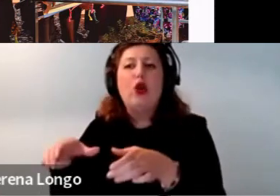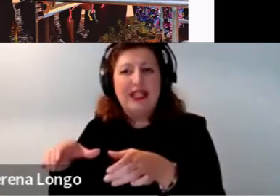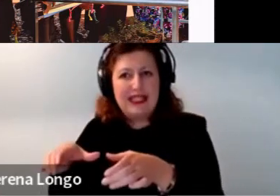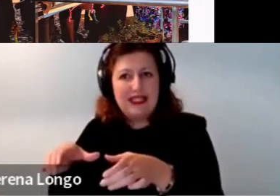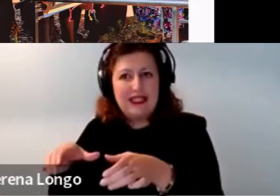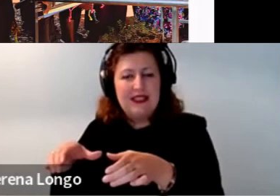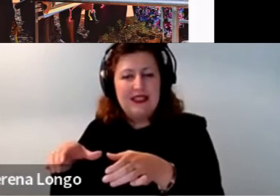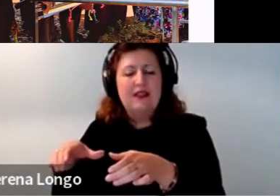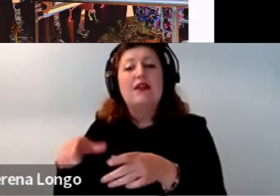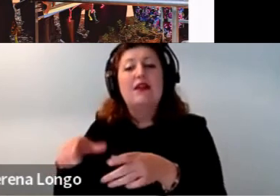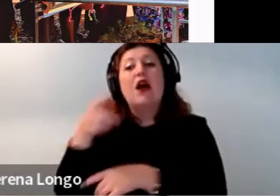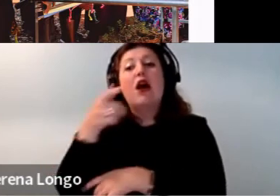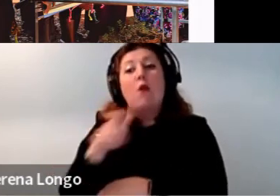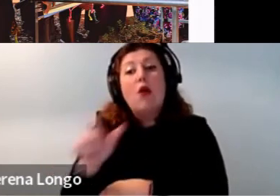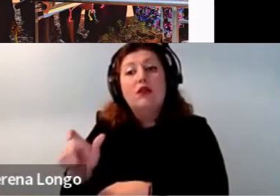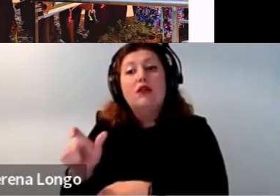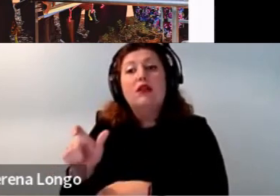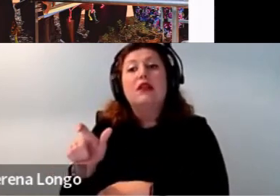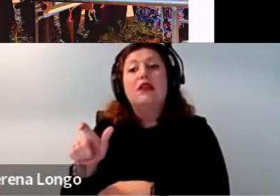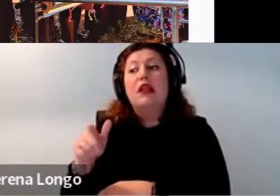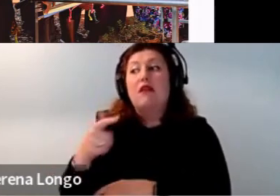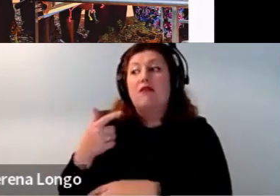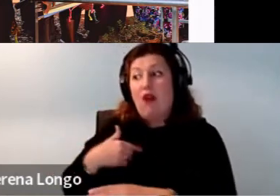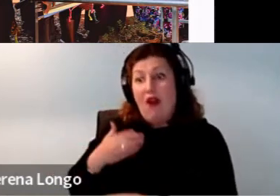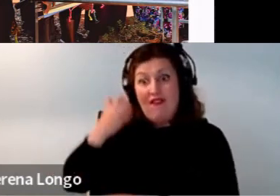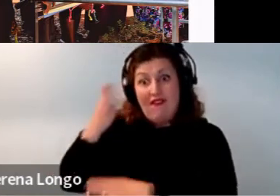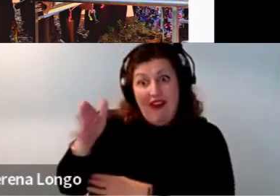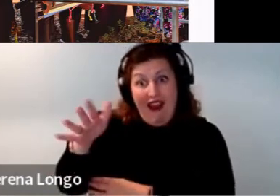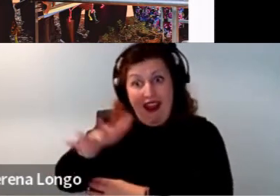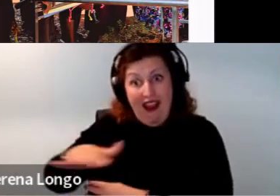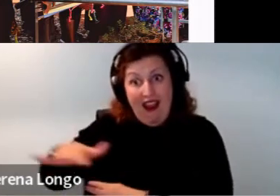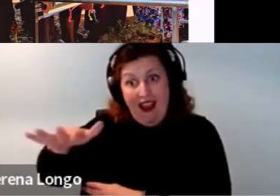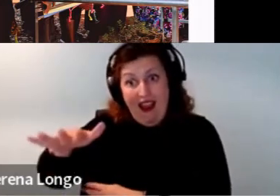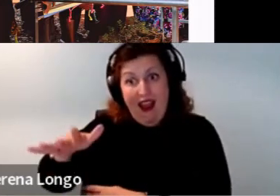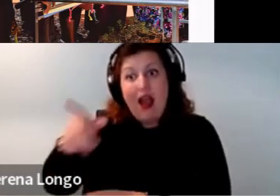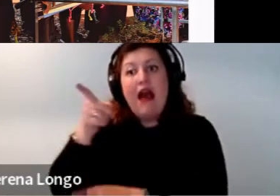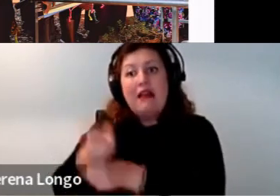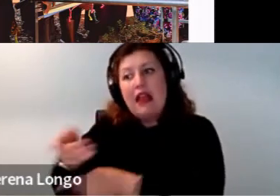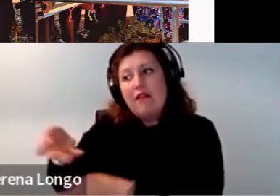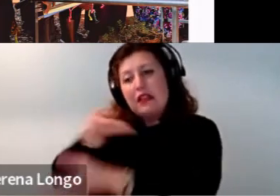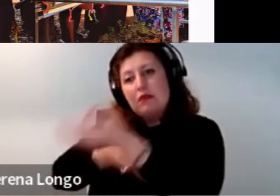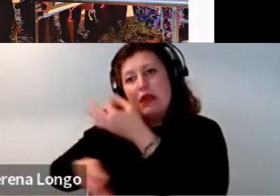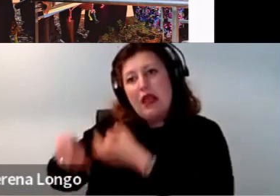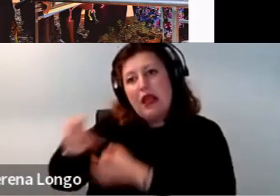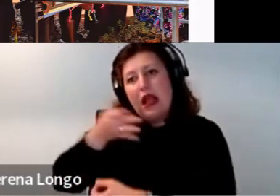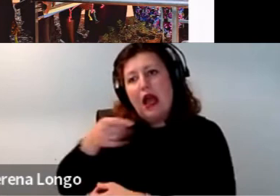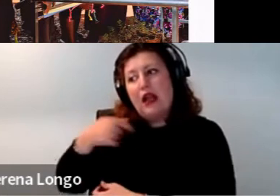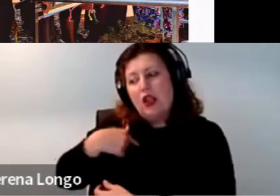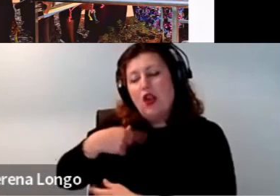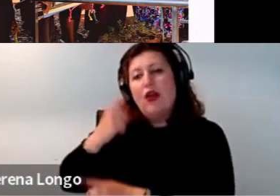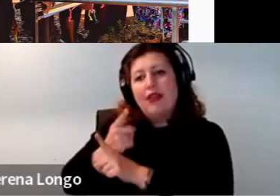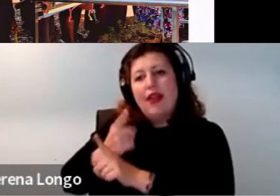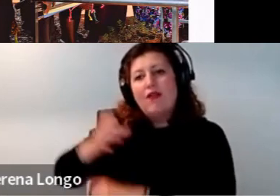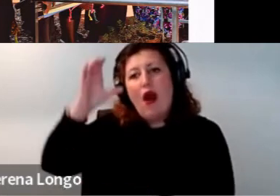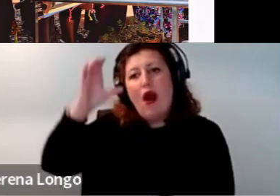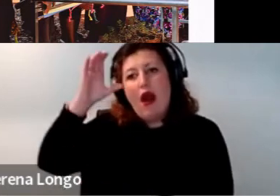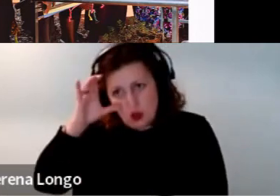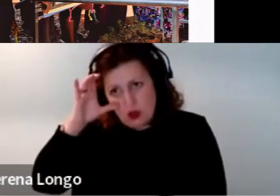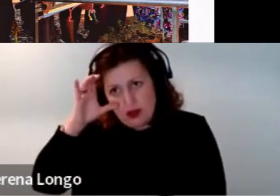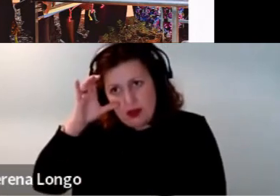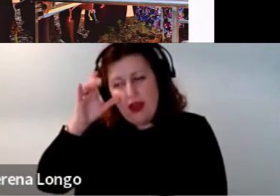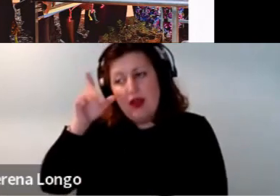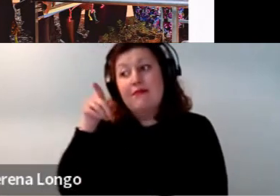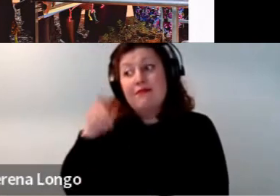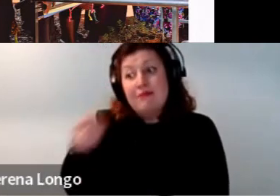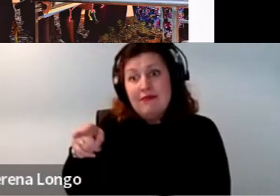capire perché stanno facendo in quel modo, perché molto probabilmente hanno delle ottime ragioni. Dopodiché si tratta di